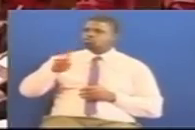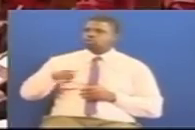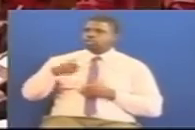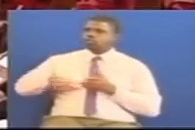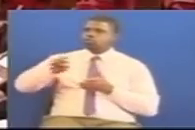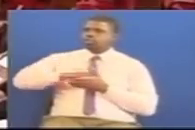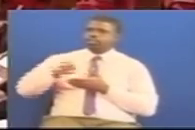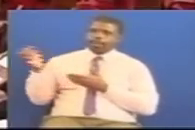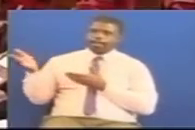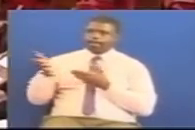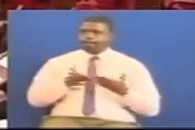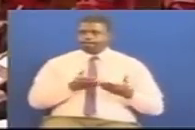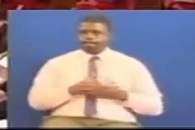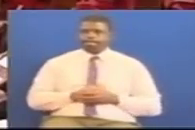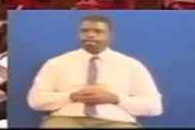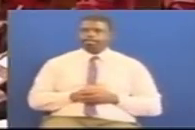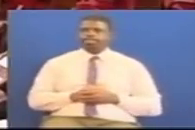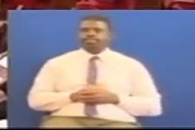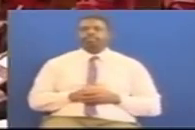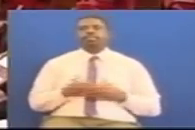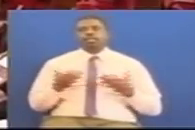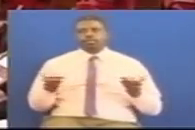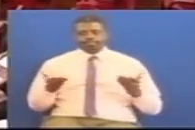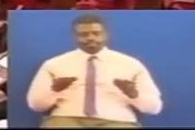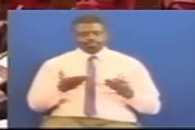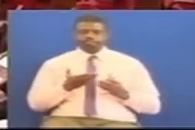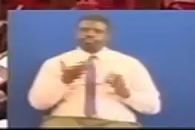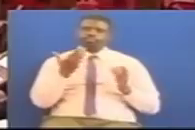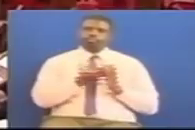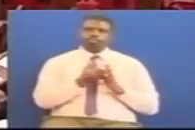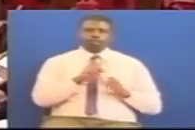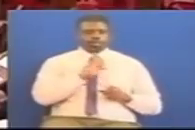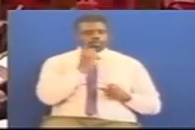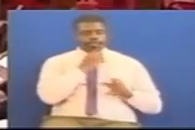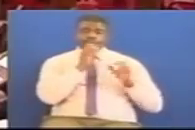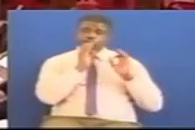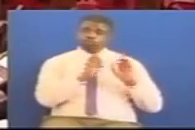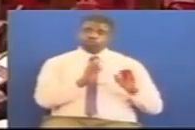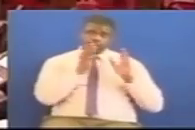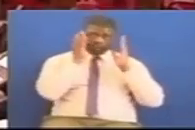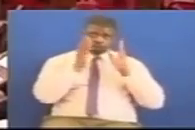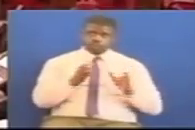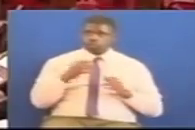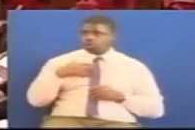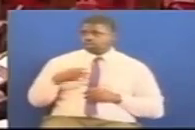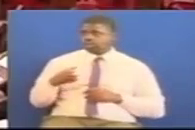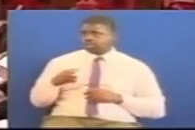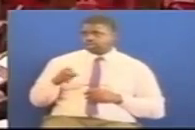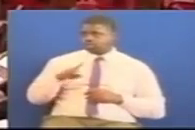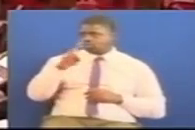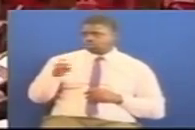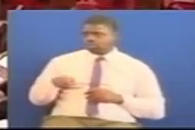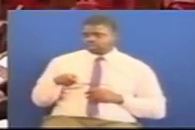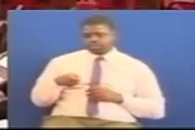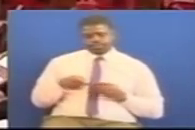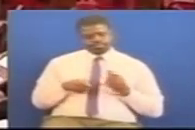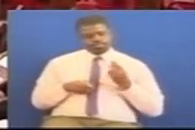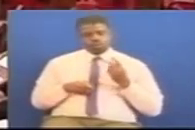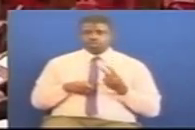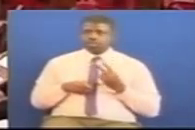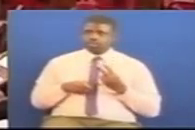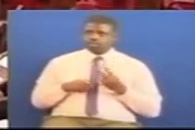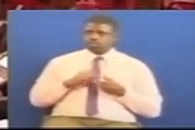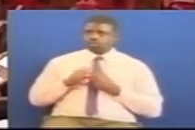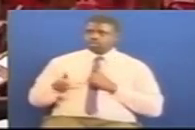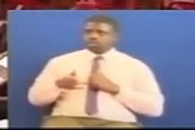Mheshimiwa Mwenyekiti, pamoja na majibu mazuri ya Mheshimiwa Waziri, ninaomba niulize maswali mawili kwa niaba ya